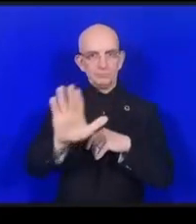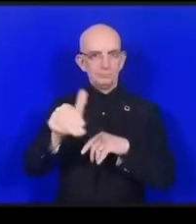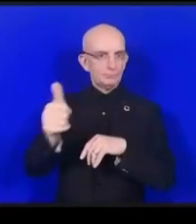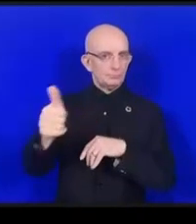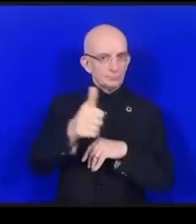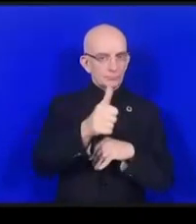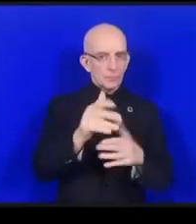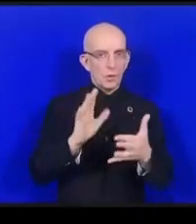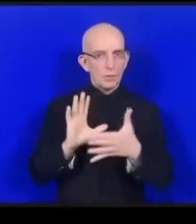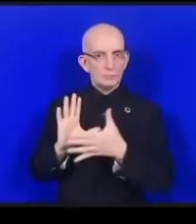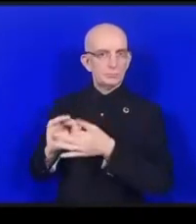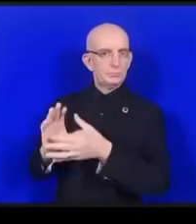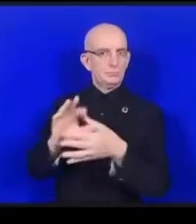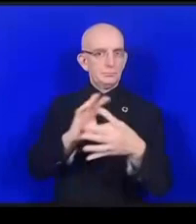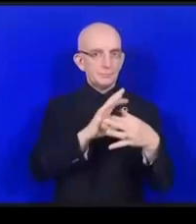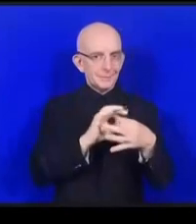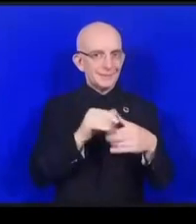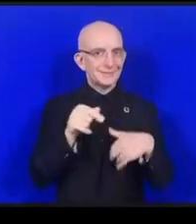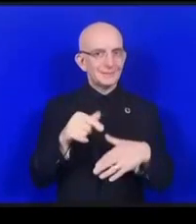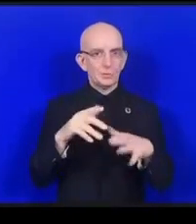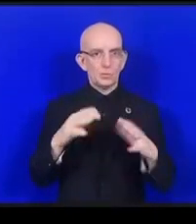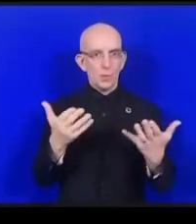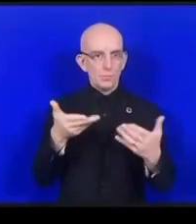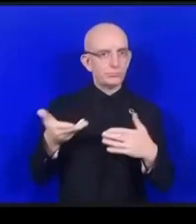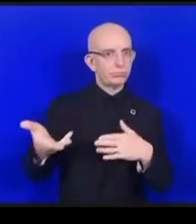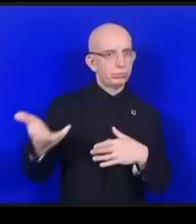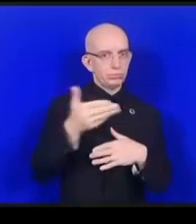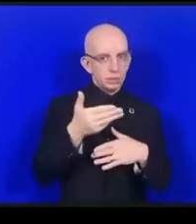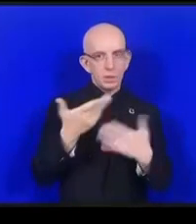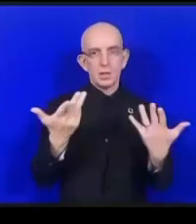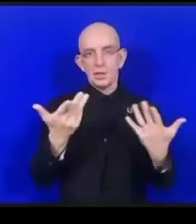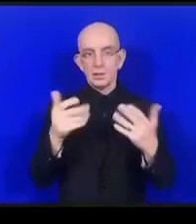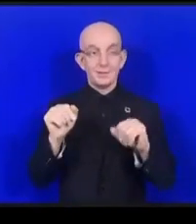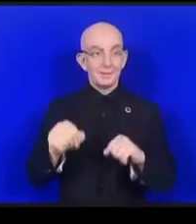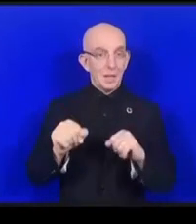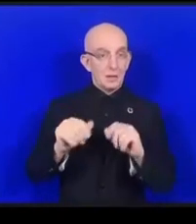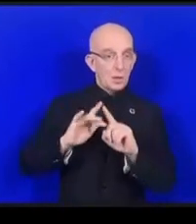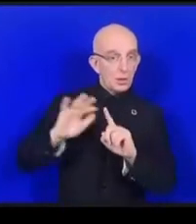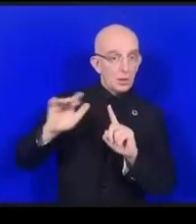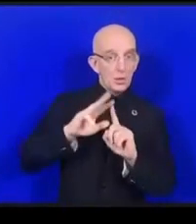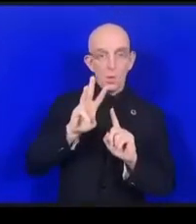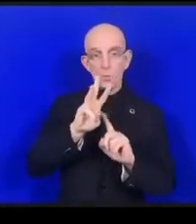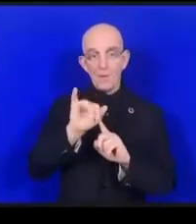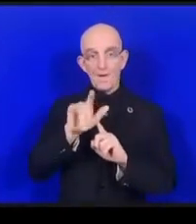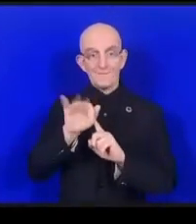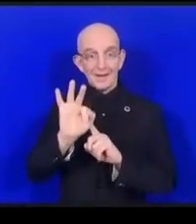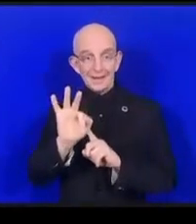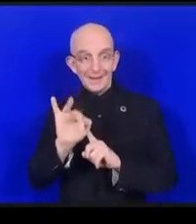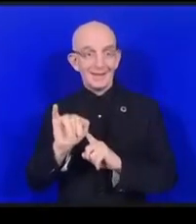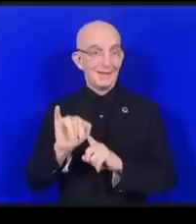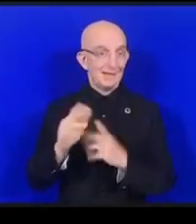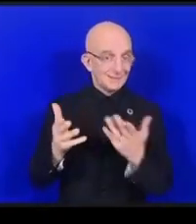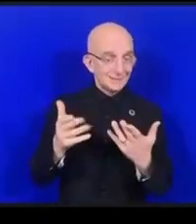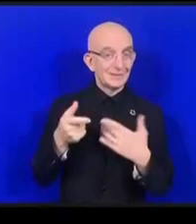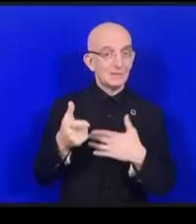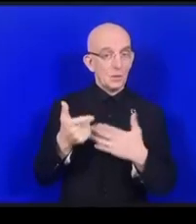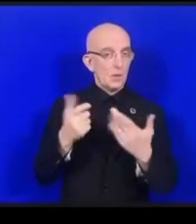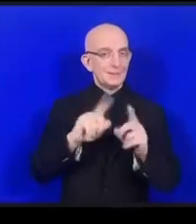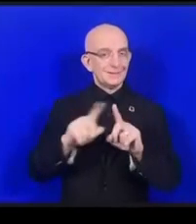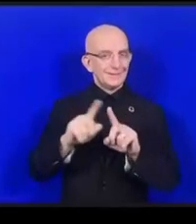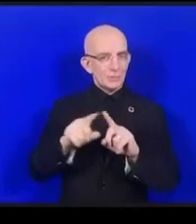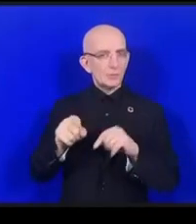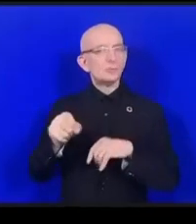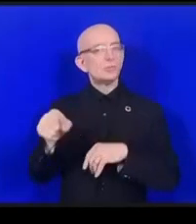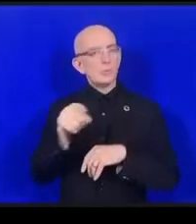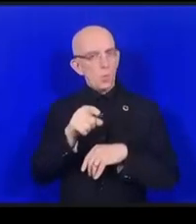автономный девайс или вы через WiFi тогда вы